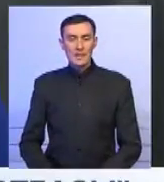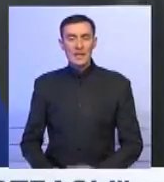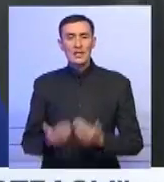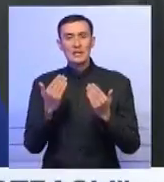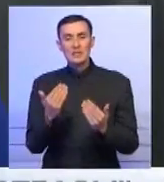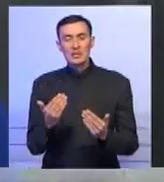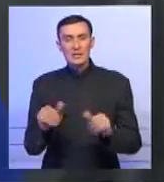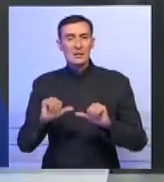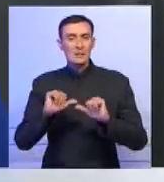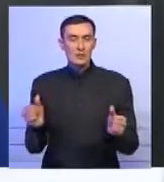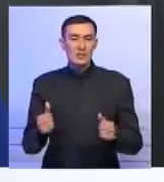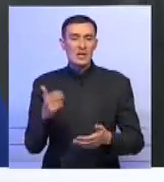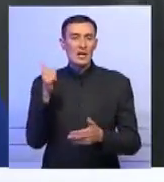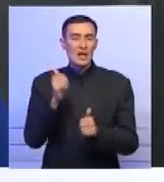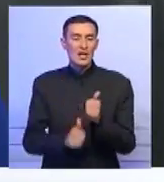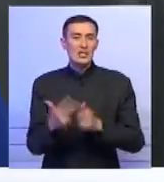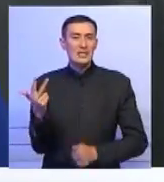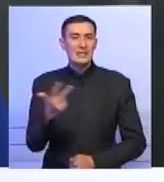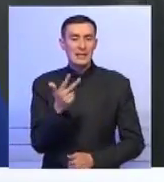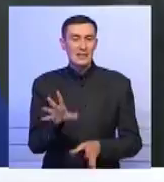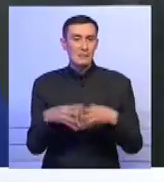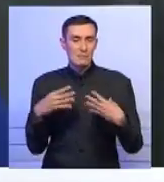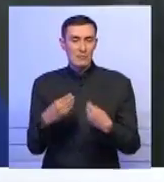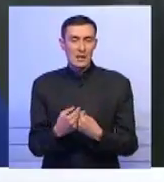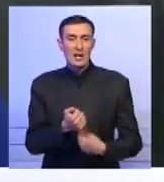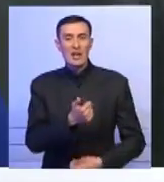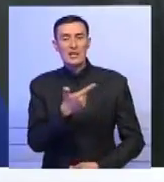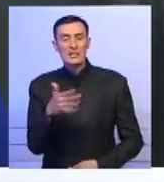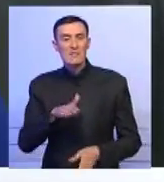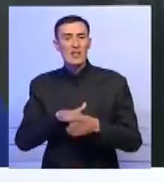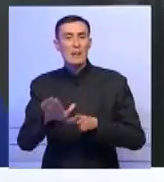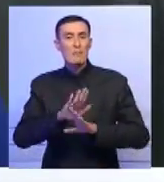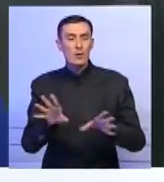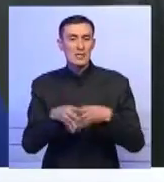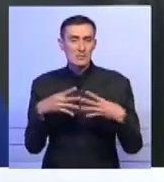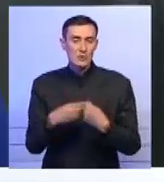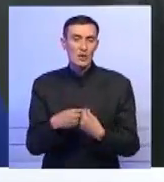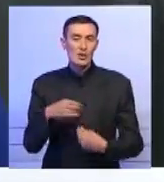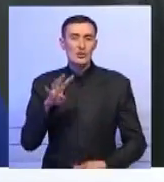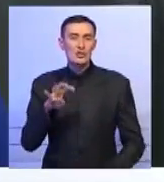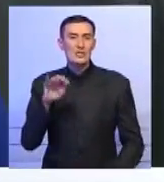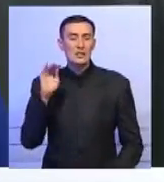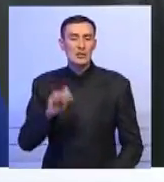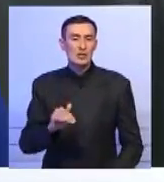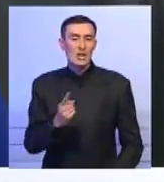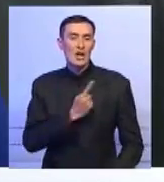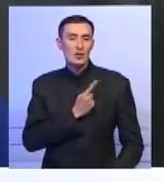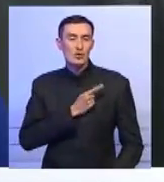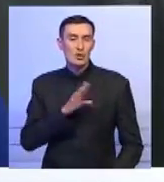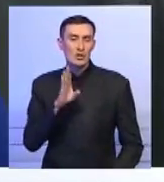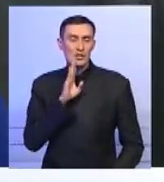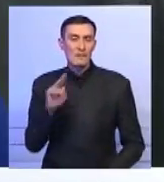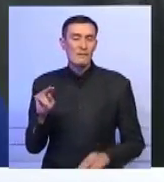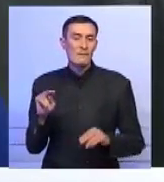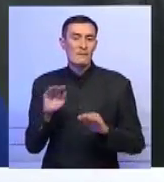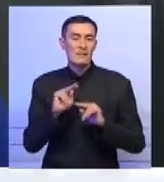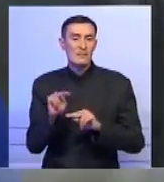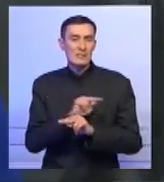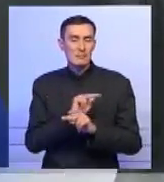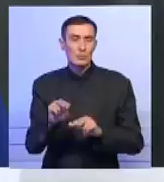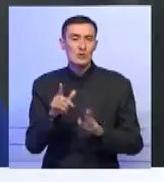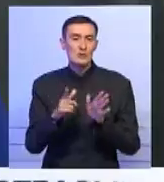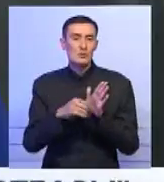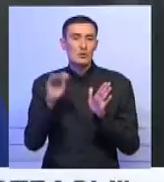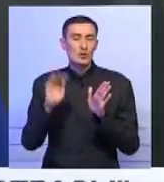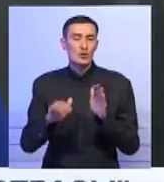Сейчас распадается каждый третий брак, растет количество неполных семей. Более 400 тысяч одиноких женщин воспитывает почти 700 тысяч детей.